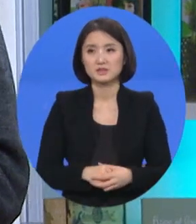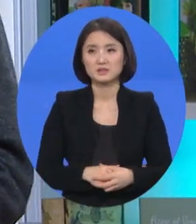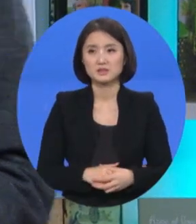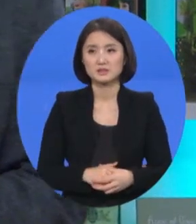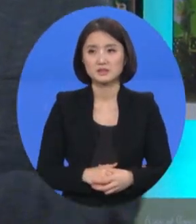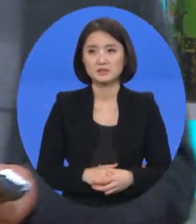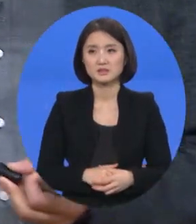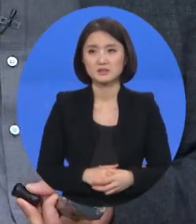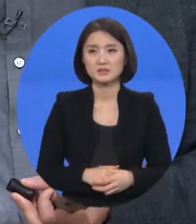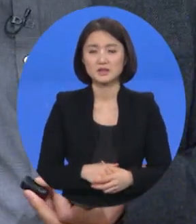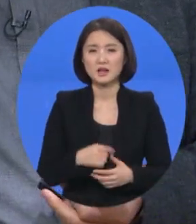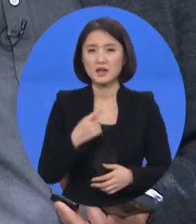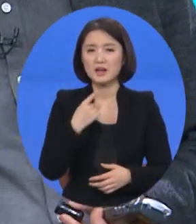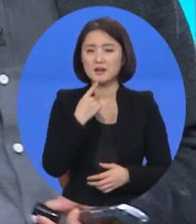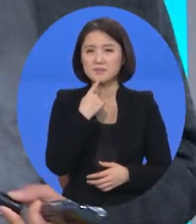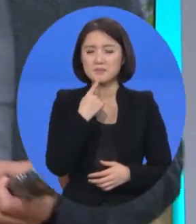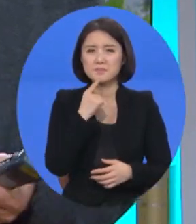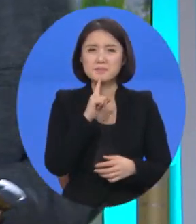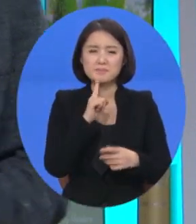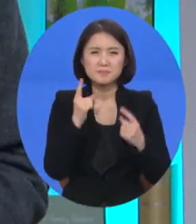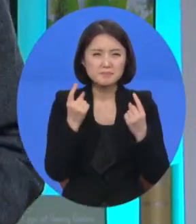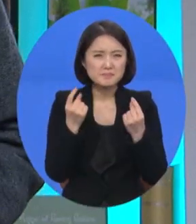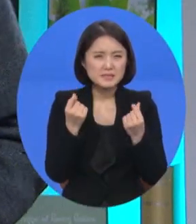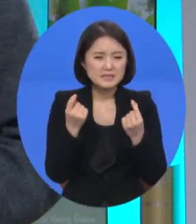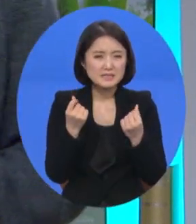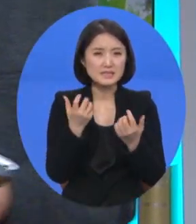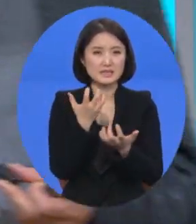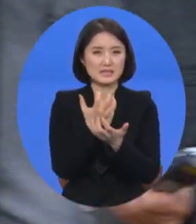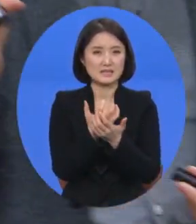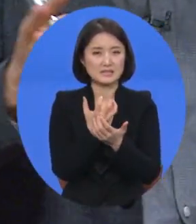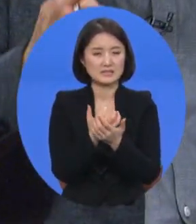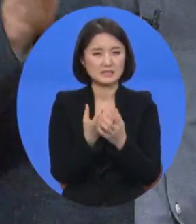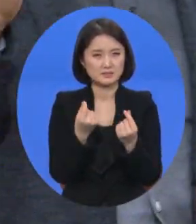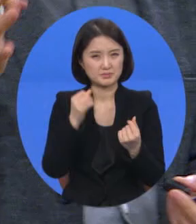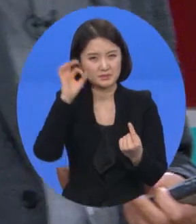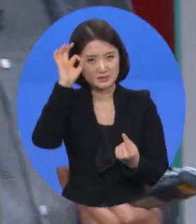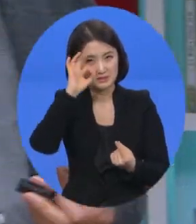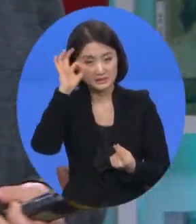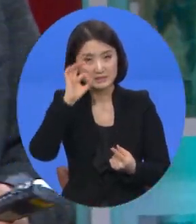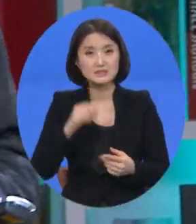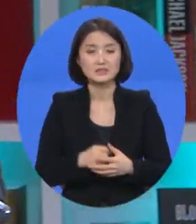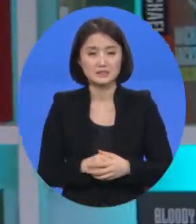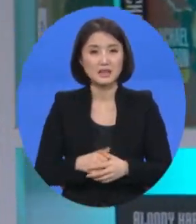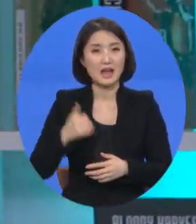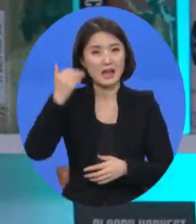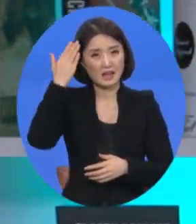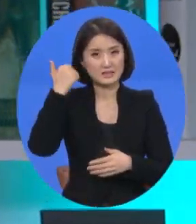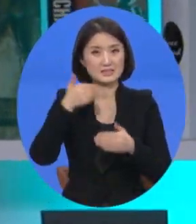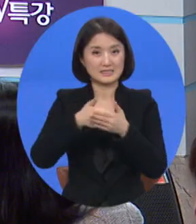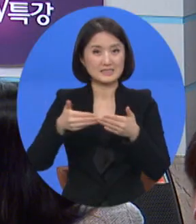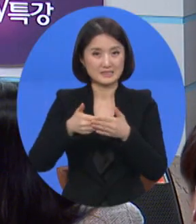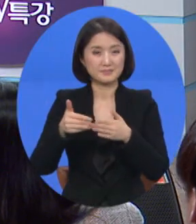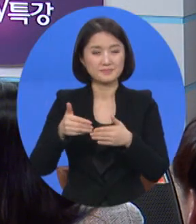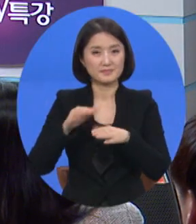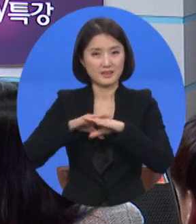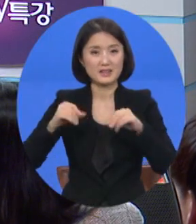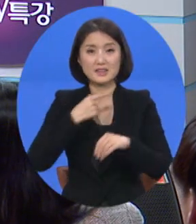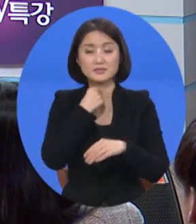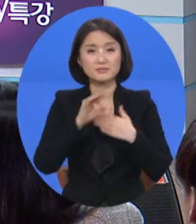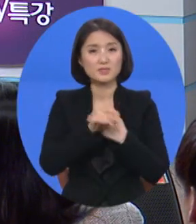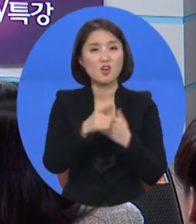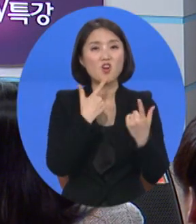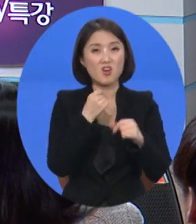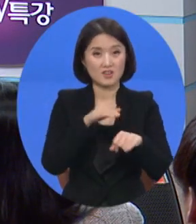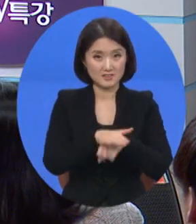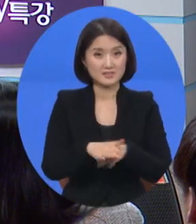발음이 비싼 글자 하나를 펴 찾아야 되는 것이 우리 예 그림을 푸른 키워드입니다 자 이 몇 차